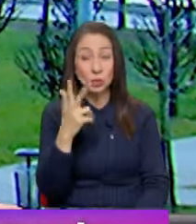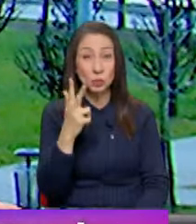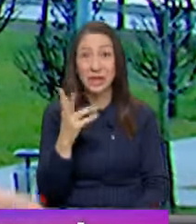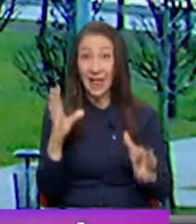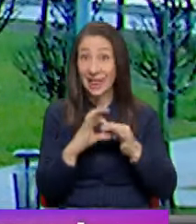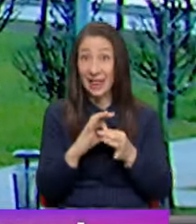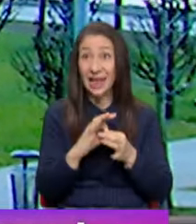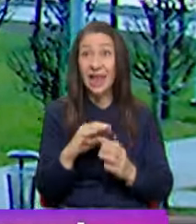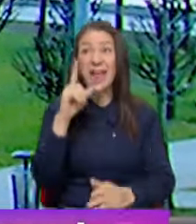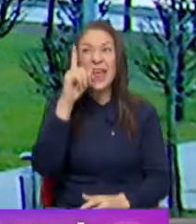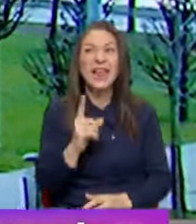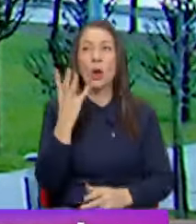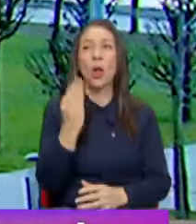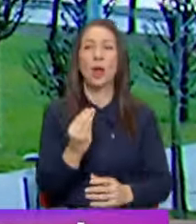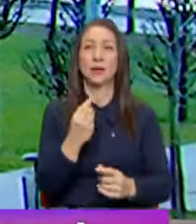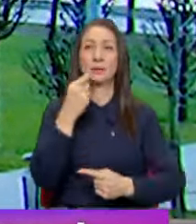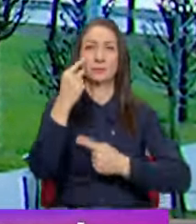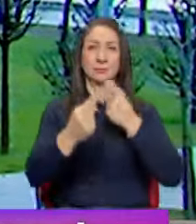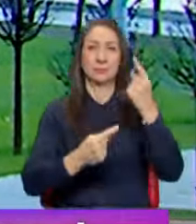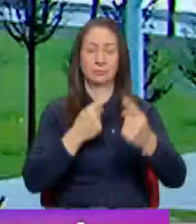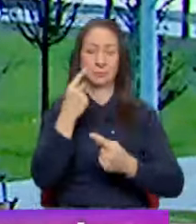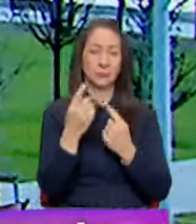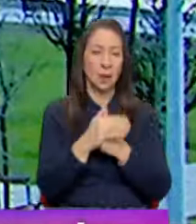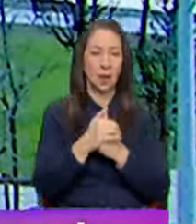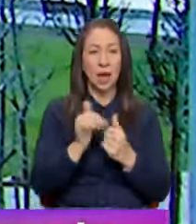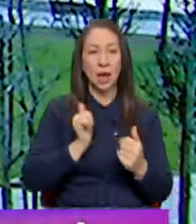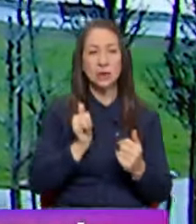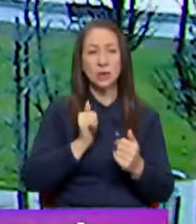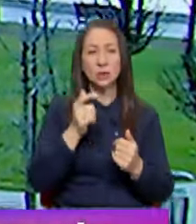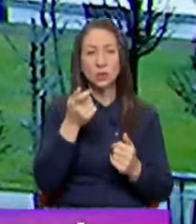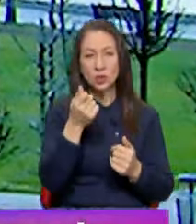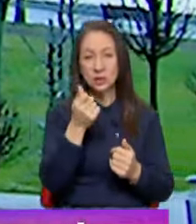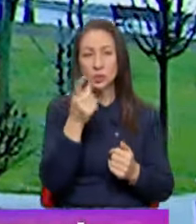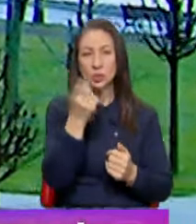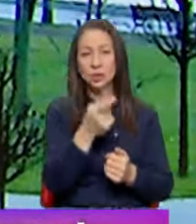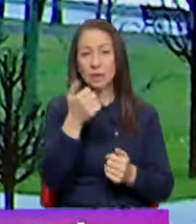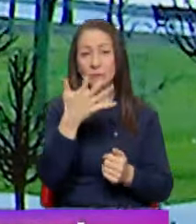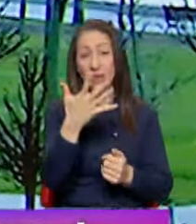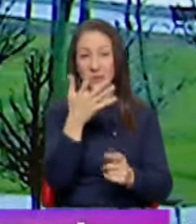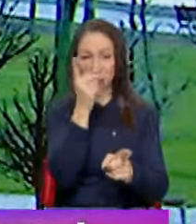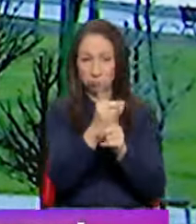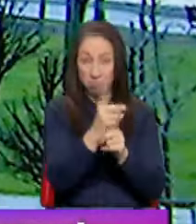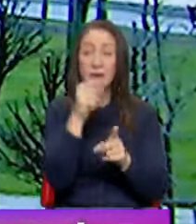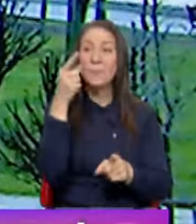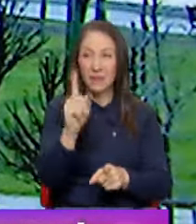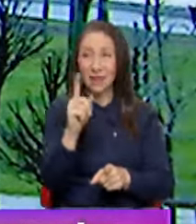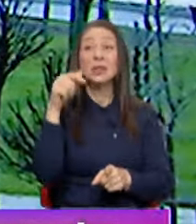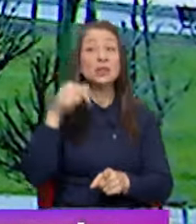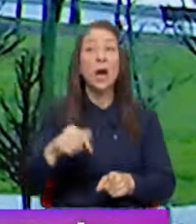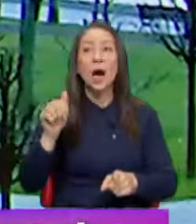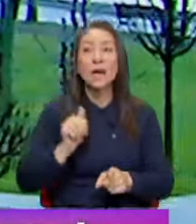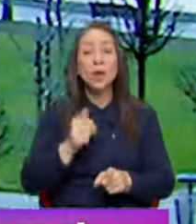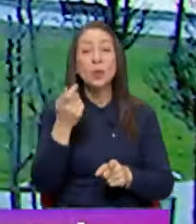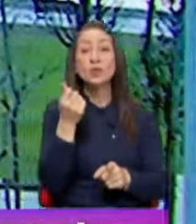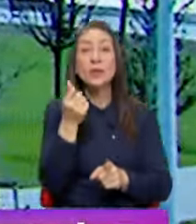Lile ilgili ilk olarak gündeme geldiğinde Eee Asgari ücretin % 65'e denk geliyordu 1.000 L şimdi Asgari ücretin